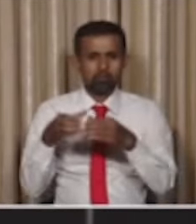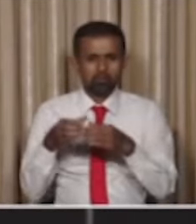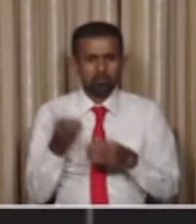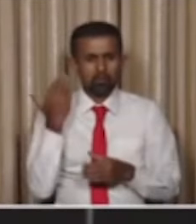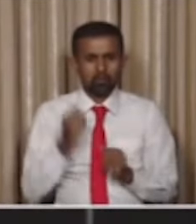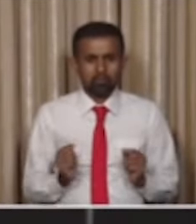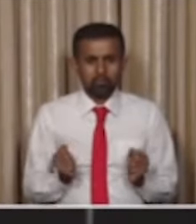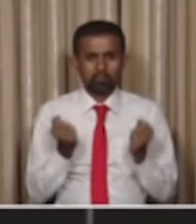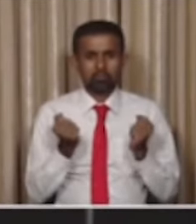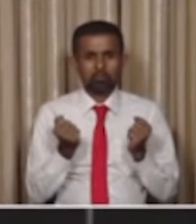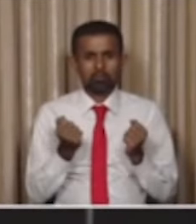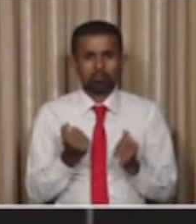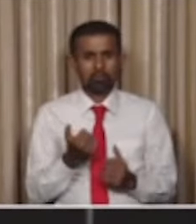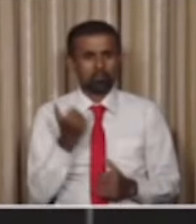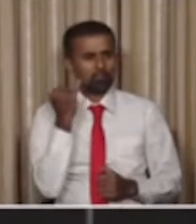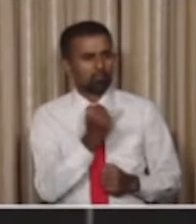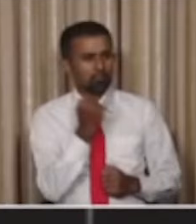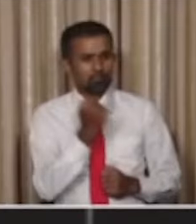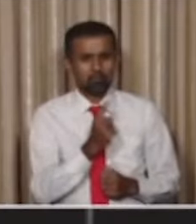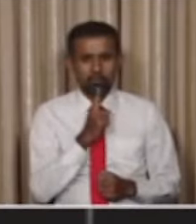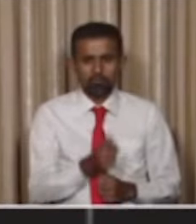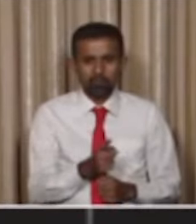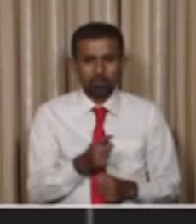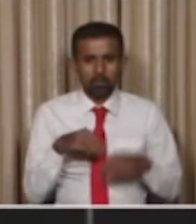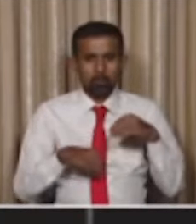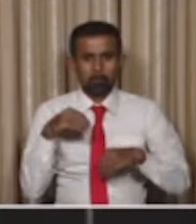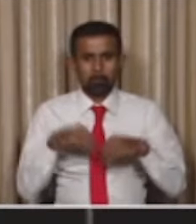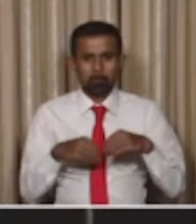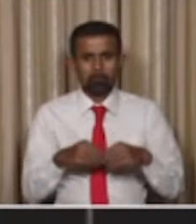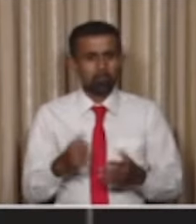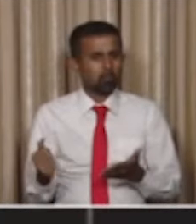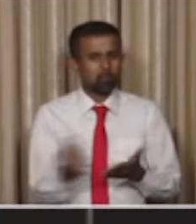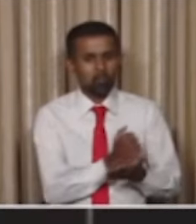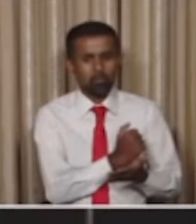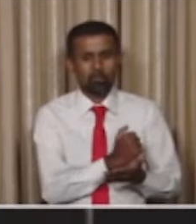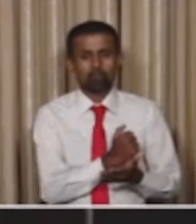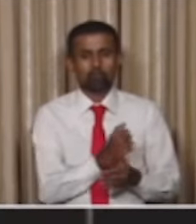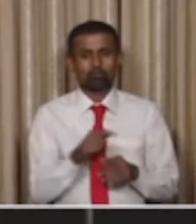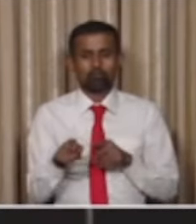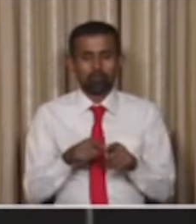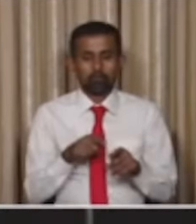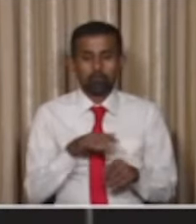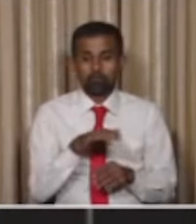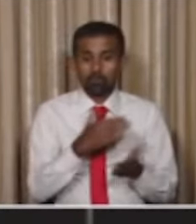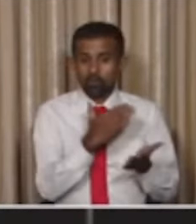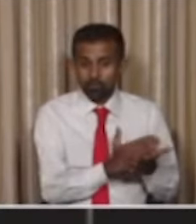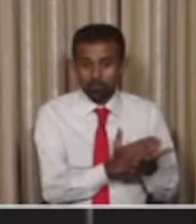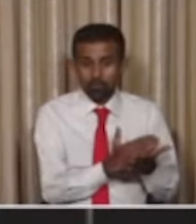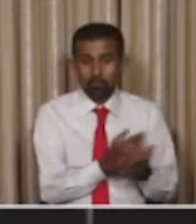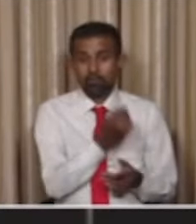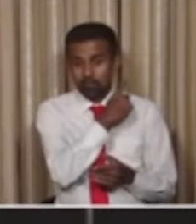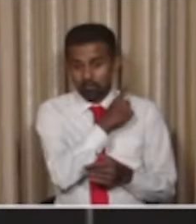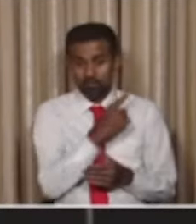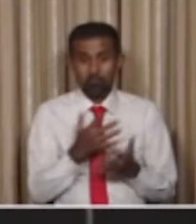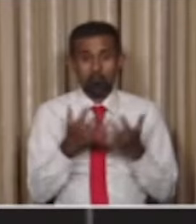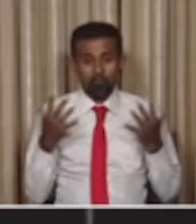ක්‍රියාත්මක වුණා එදා එතුමාට අපහාස කරලා එතුමාව දේශපාලන වශයෙන් විනාශ කරන්නට ඒ වගේම මේ සේවාව නතර කරන්නට එදා